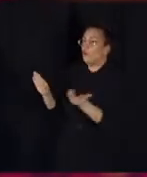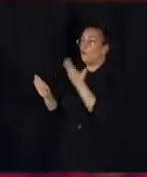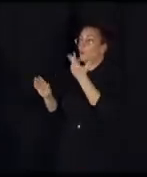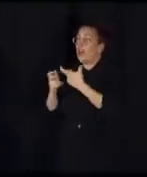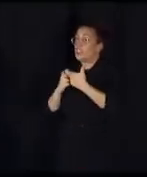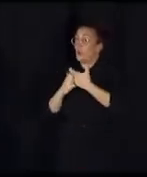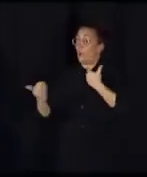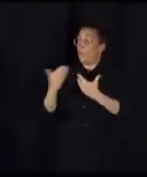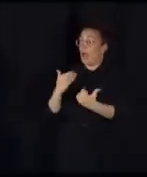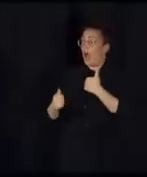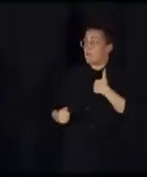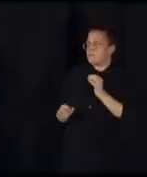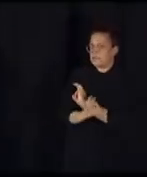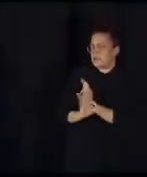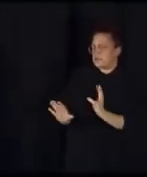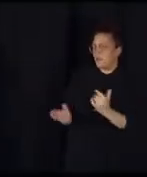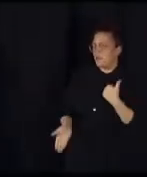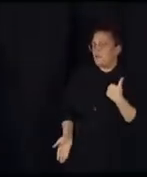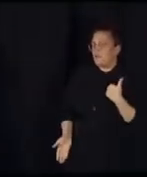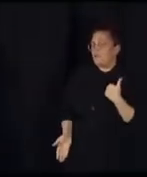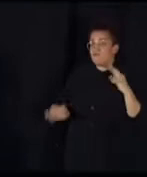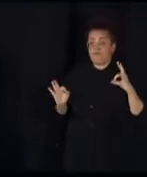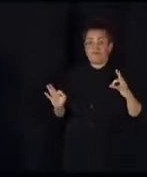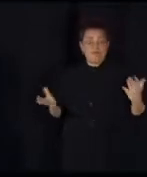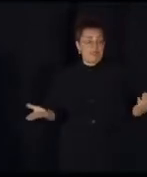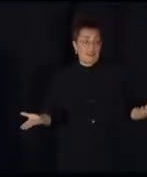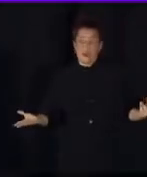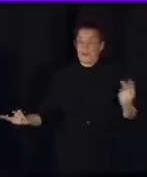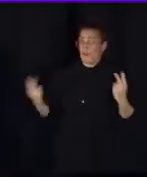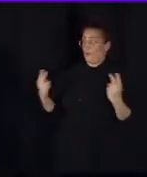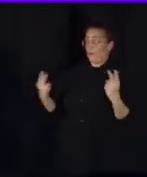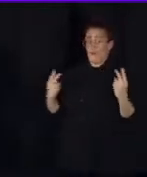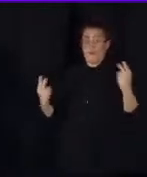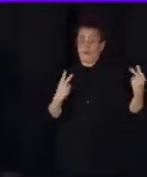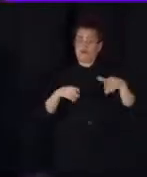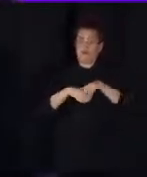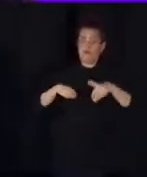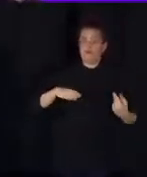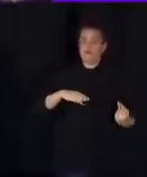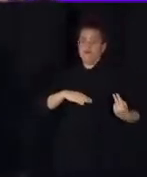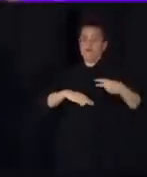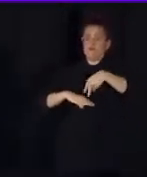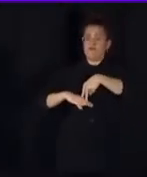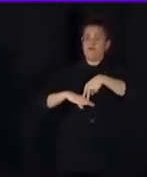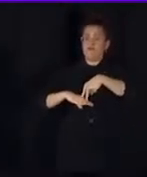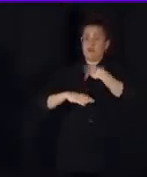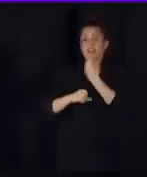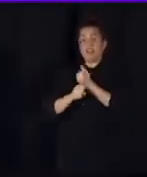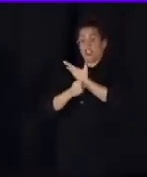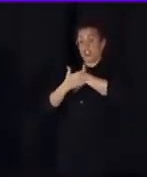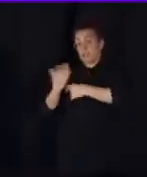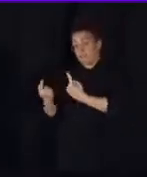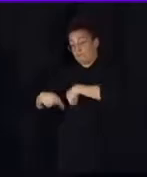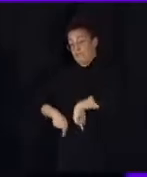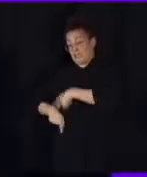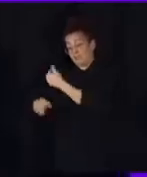eue. Et si je suis aujourd'hui sur scène, si j'ai pu être haut fonctionnaire, si